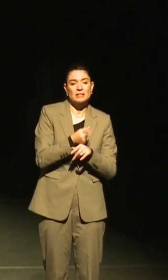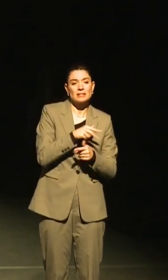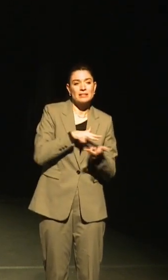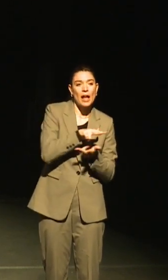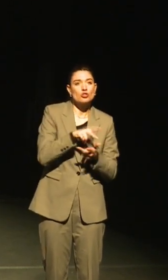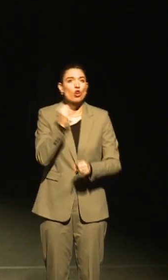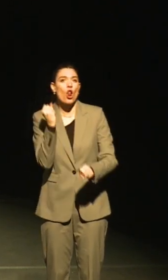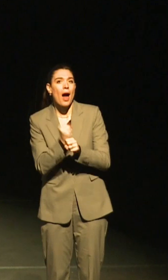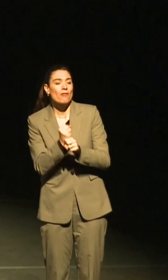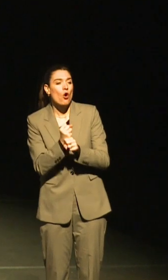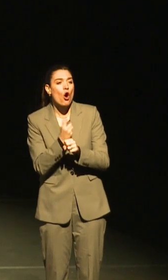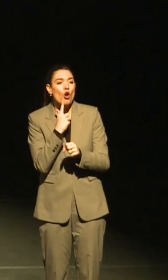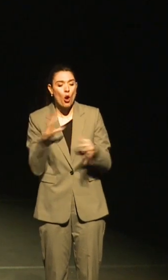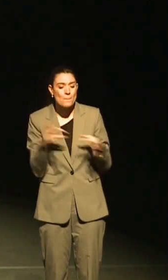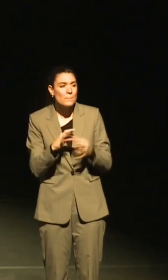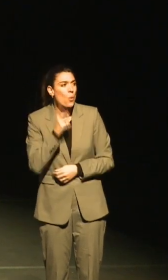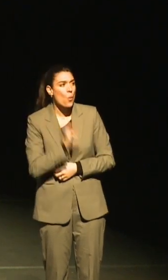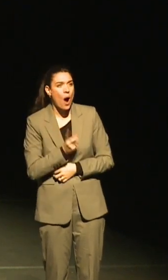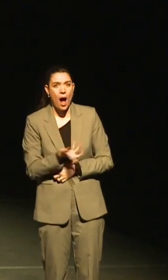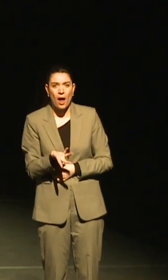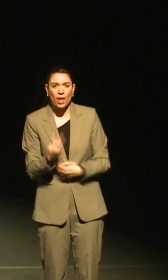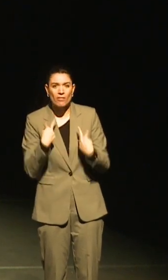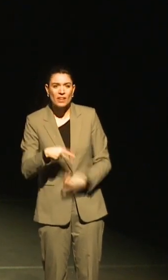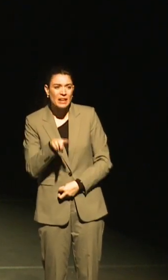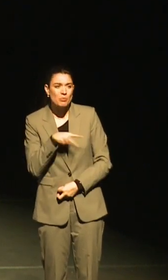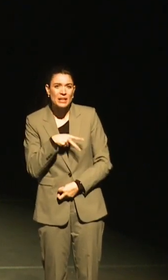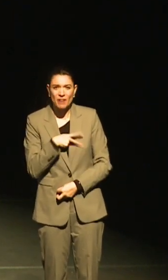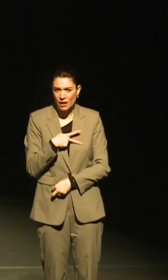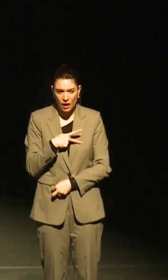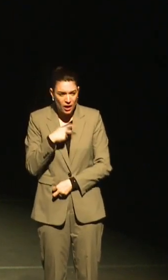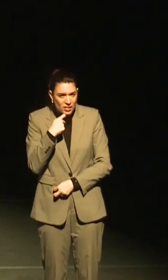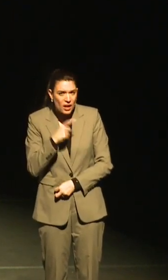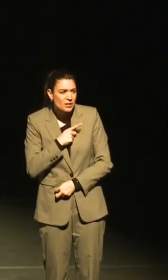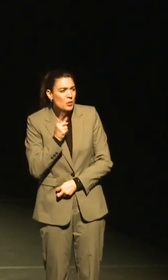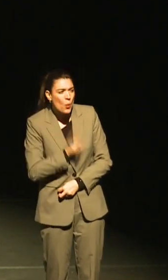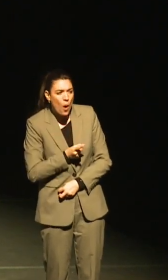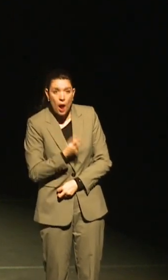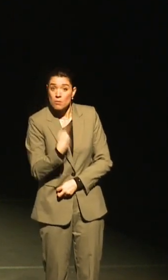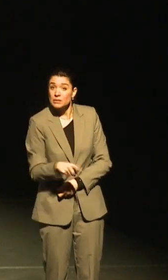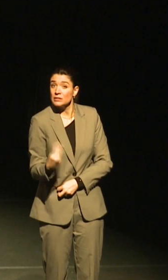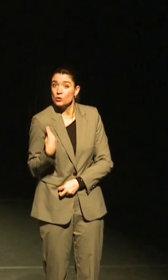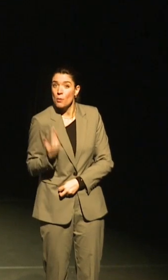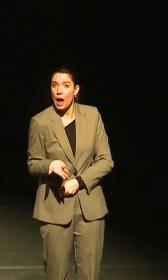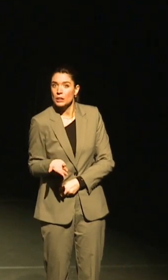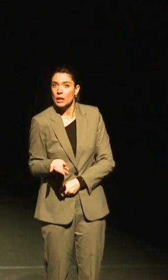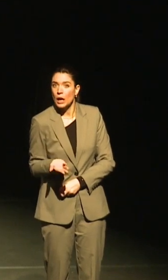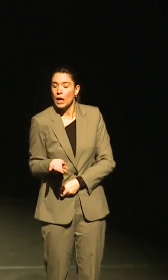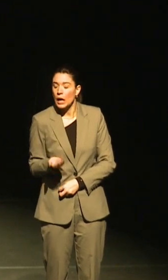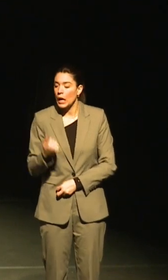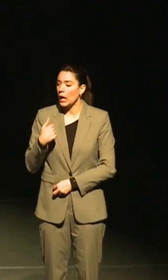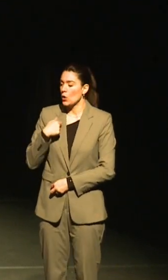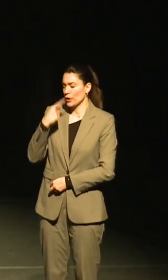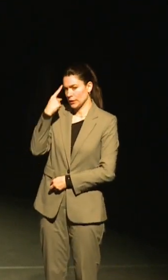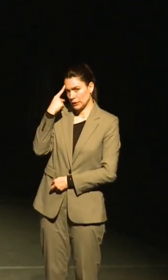devo occupare della vita privata della gente e quindi ti accorgevo che l'idea che il sesso centrasse